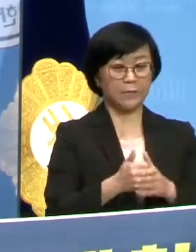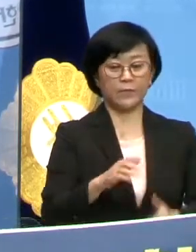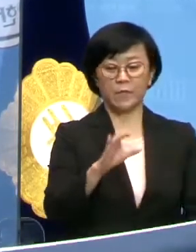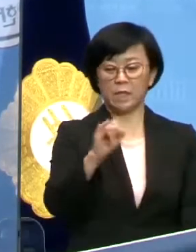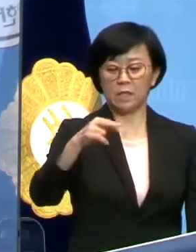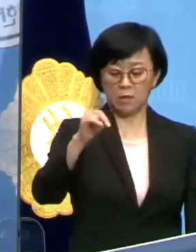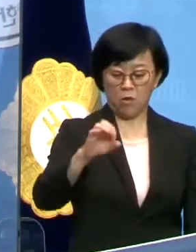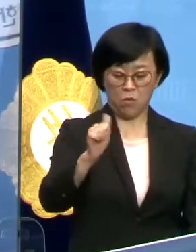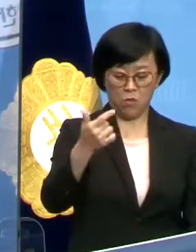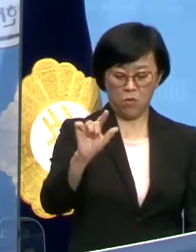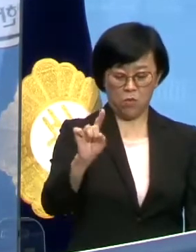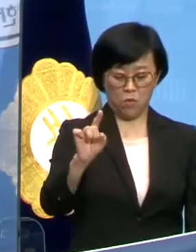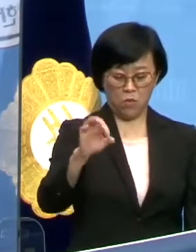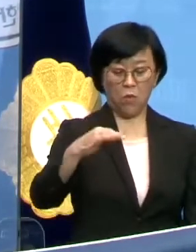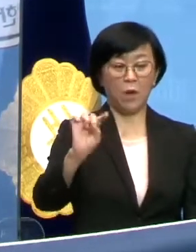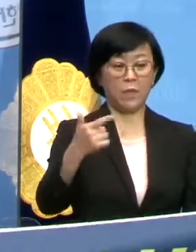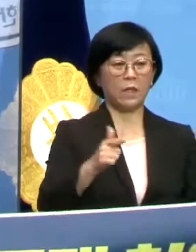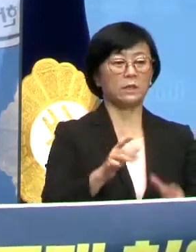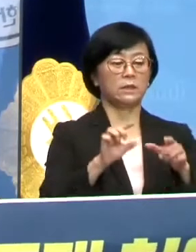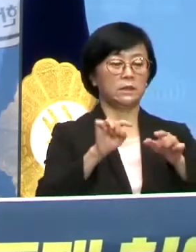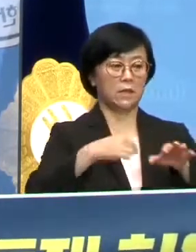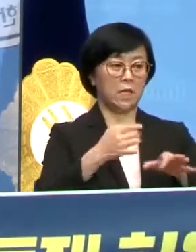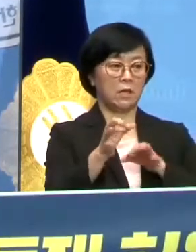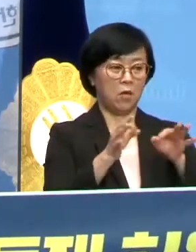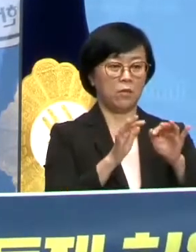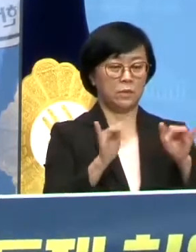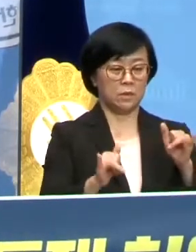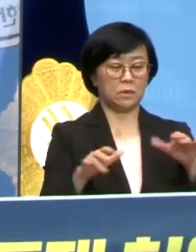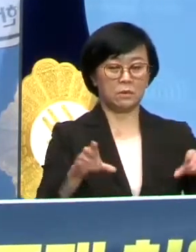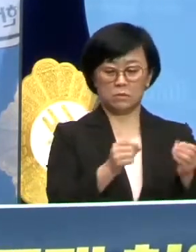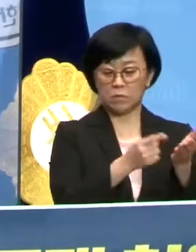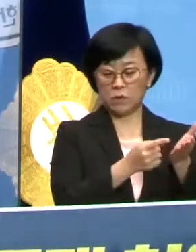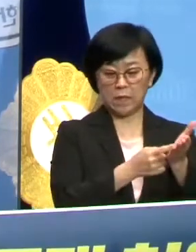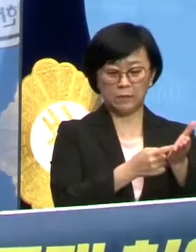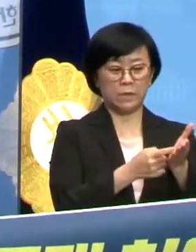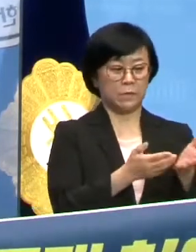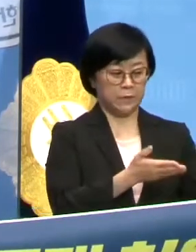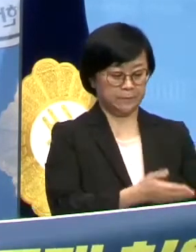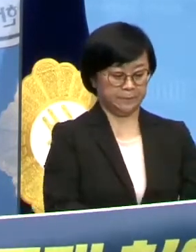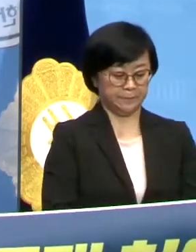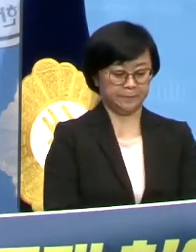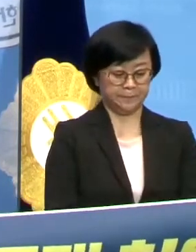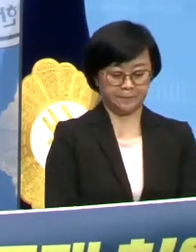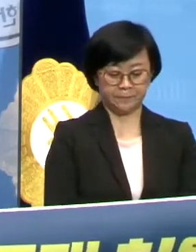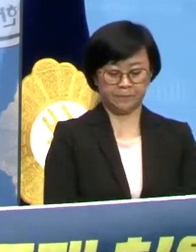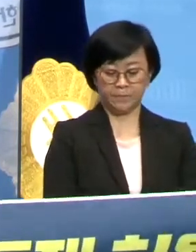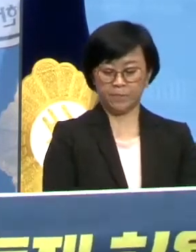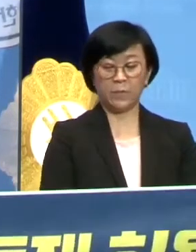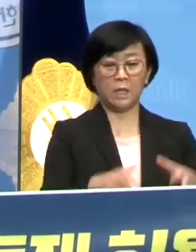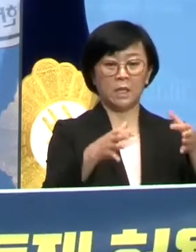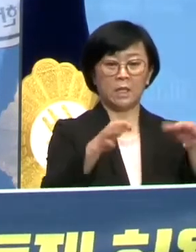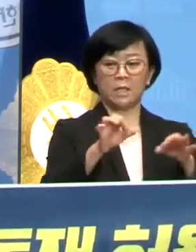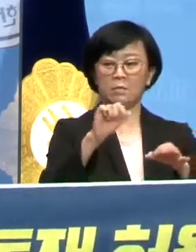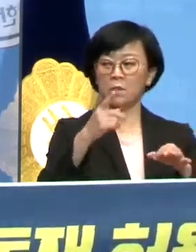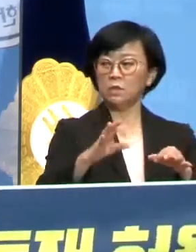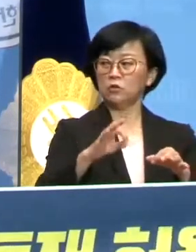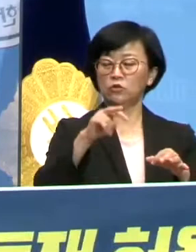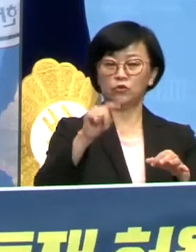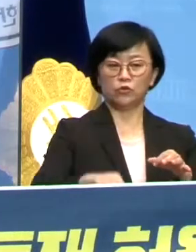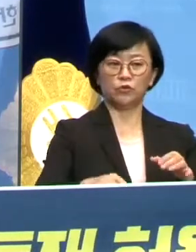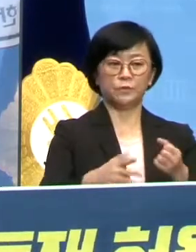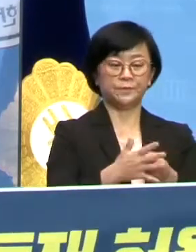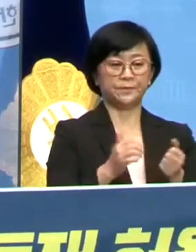이성원 한국 중소 상임 자영업자 총연합회 사무총장님 참석하셨습니다 김흥수 민주노총